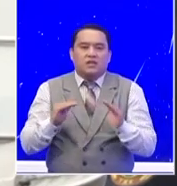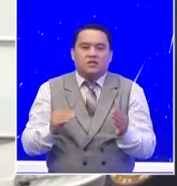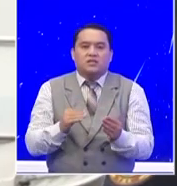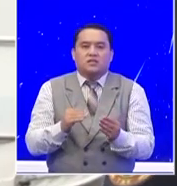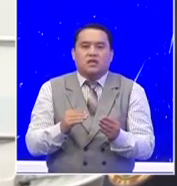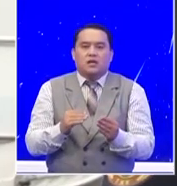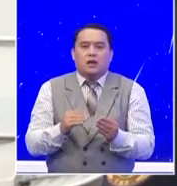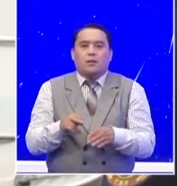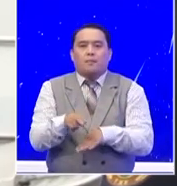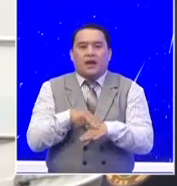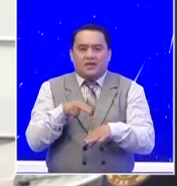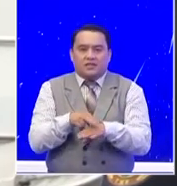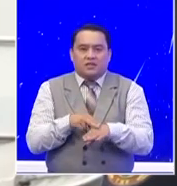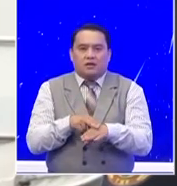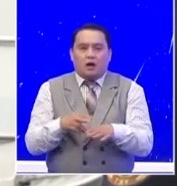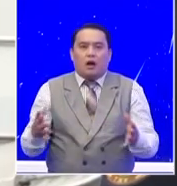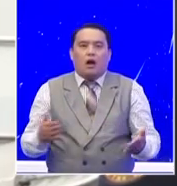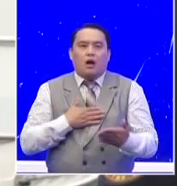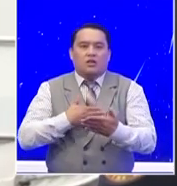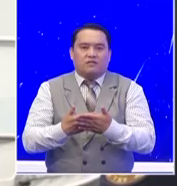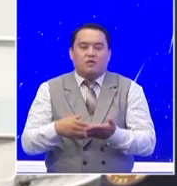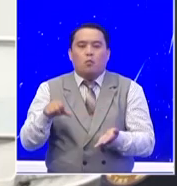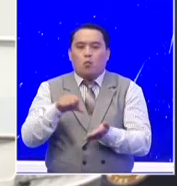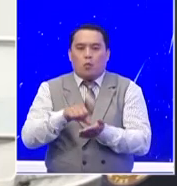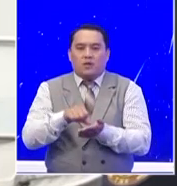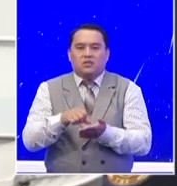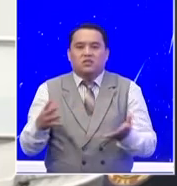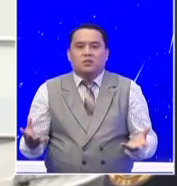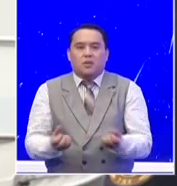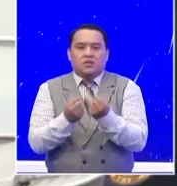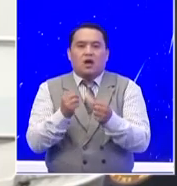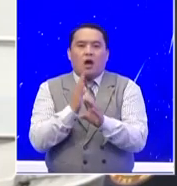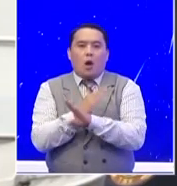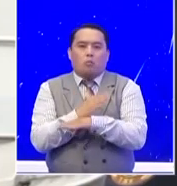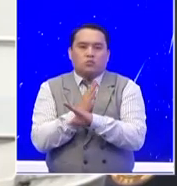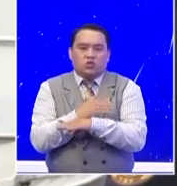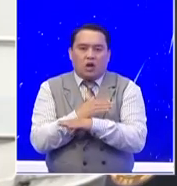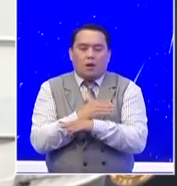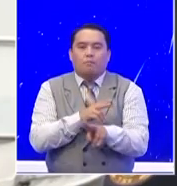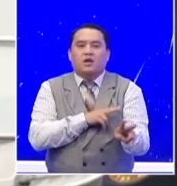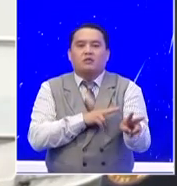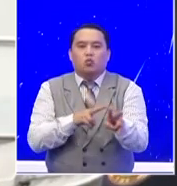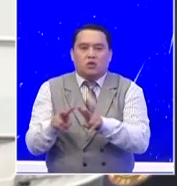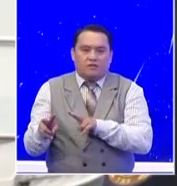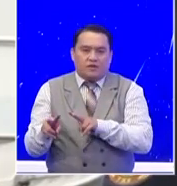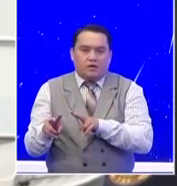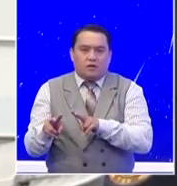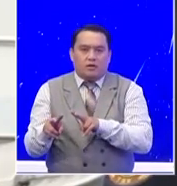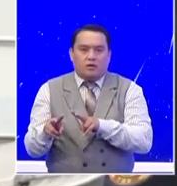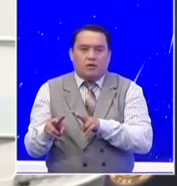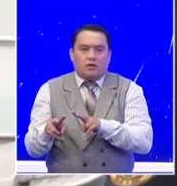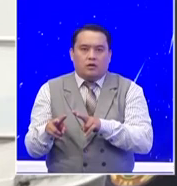инспекторами, ювенальной полицией и волонтерами. Спасателями Капчагая при патрулировании и по вызовам